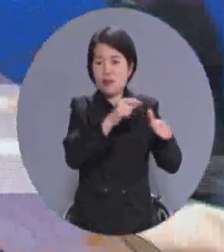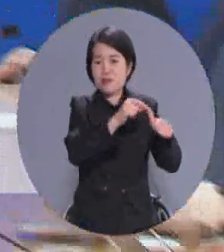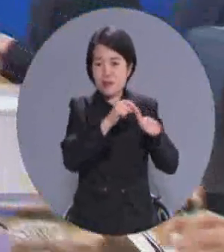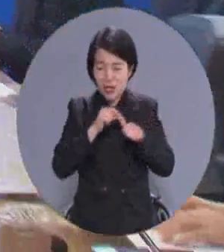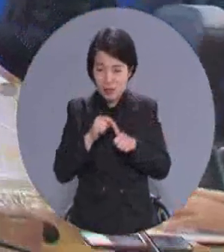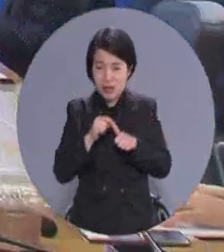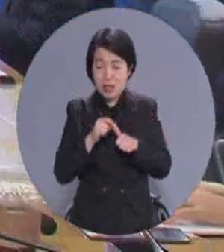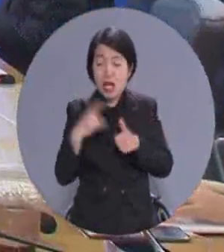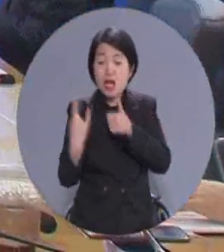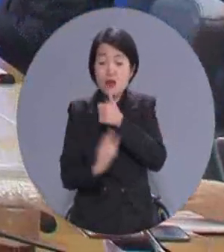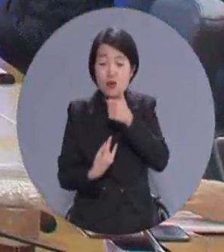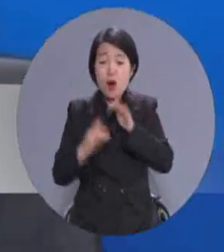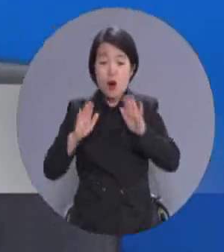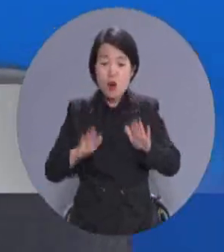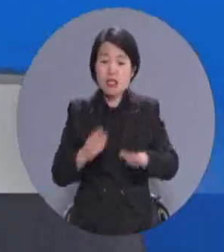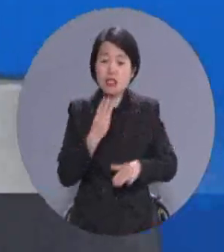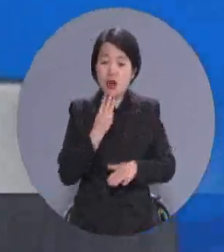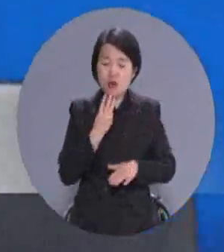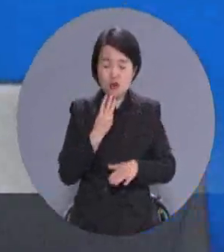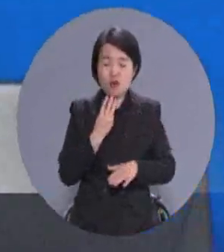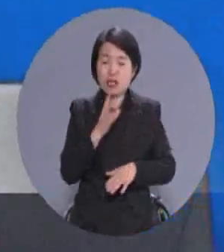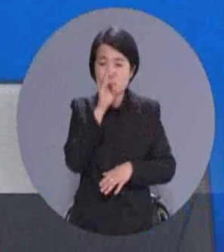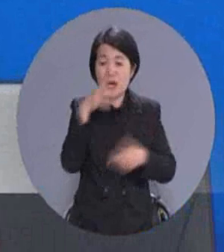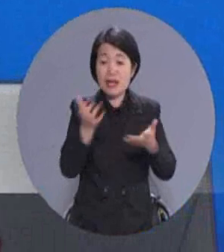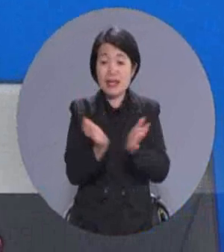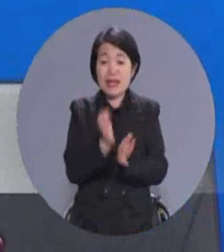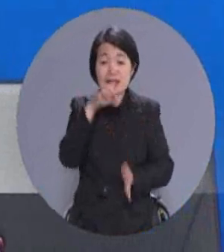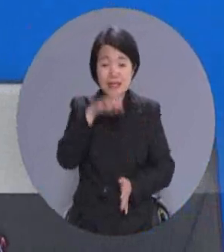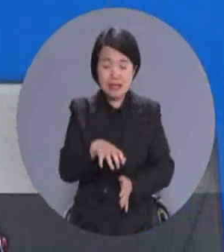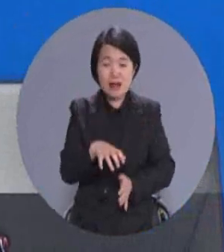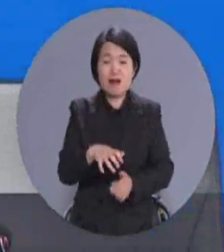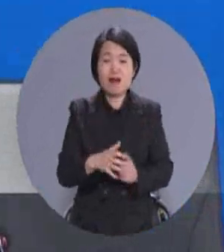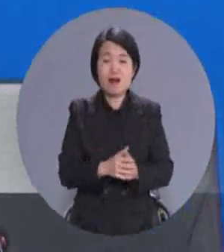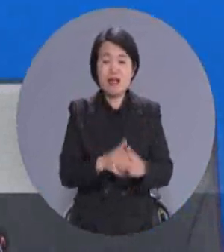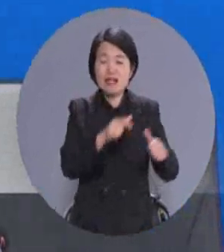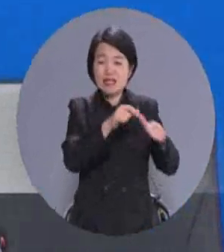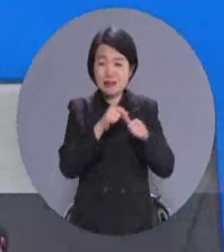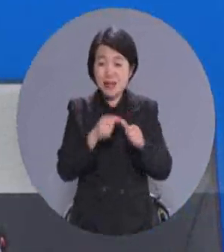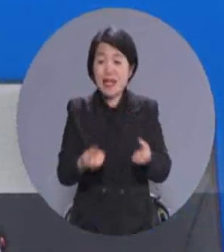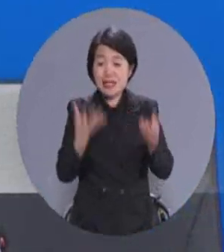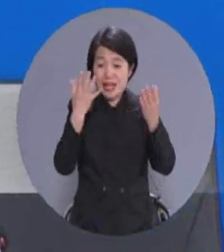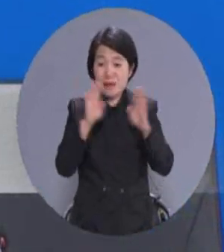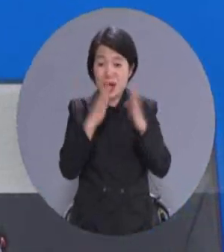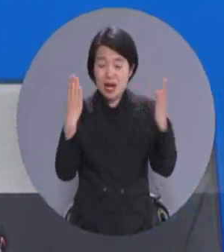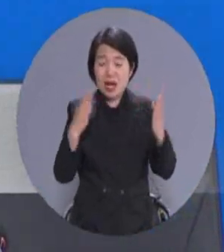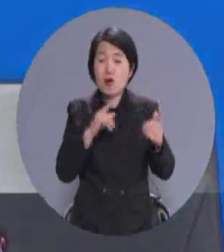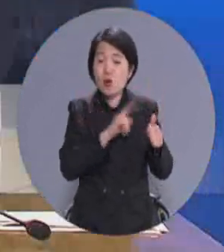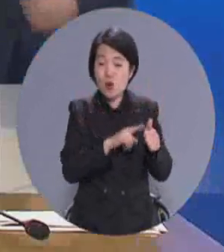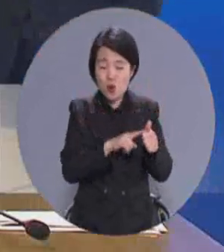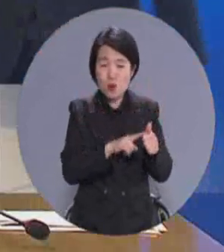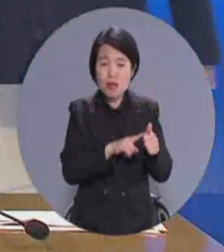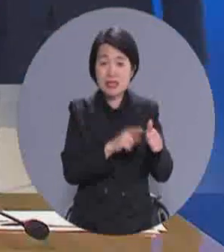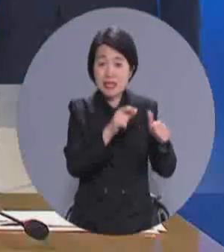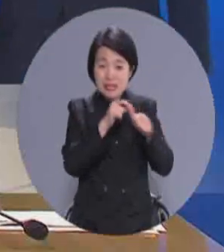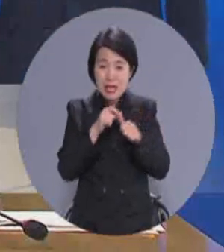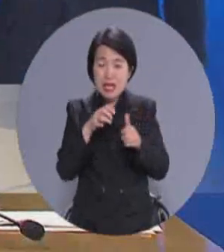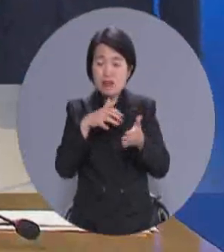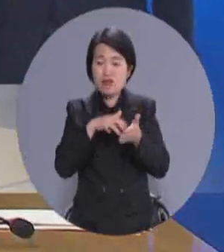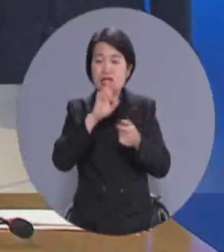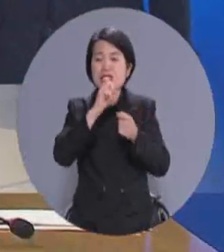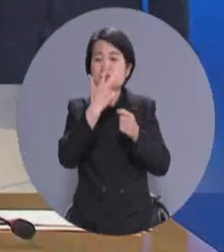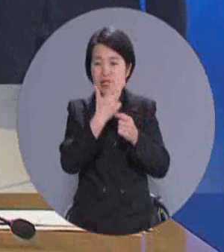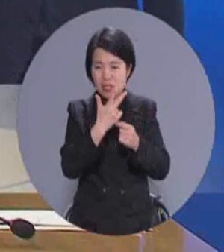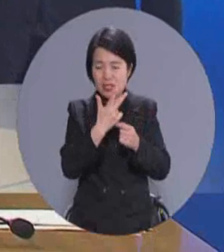민주당 인재위원회는 오늘 서울 여의도 중앙당사에서 인재 영입식을 열고 정 교수를 27호 인재로